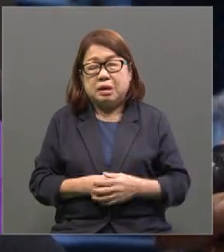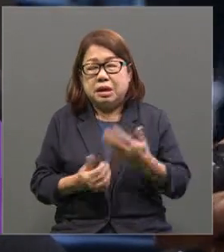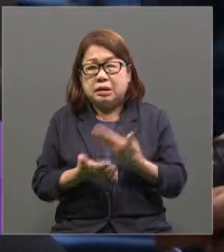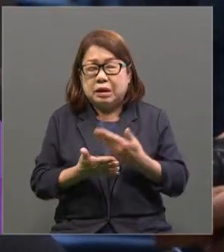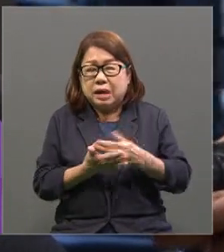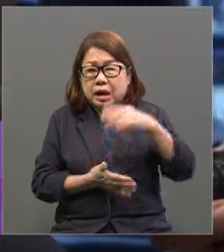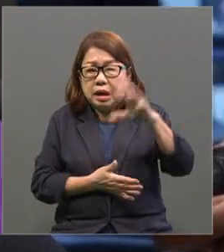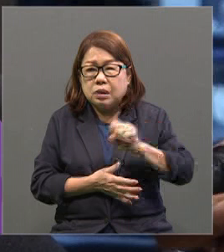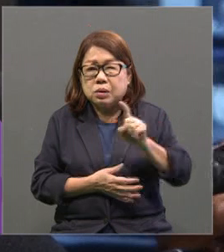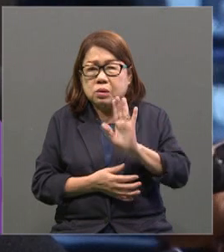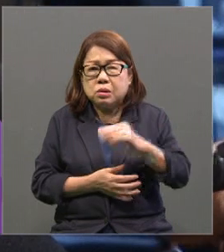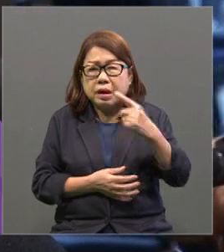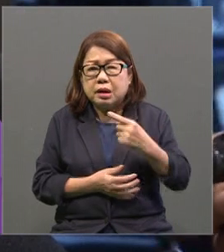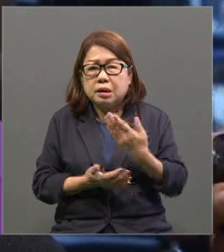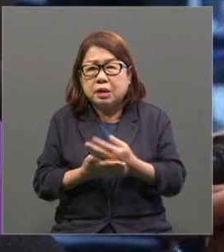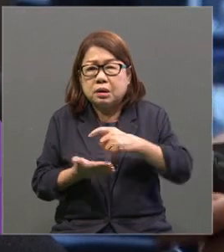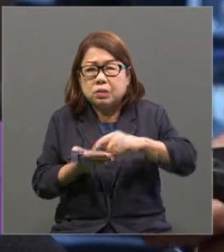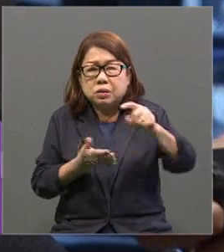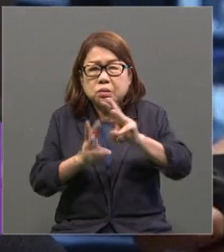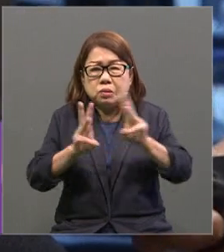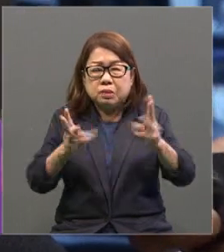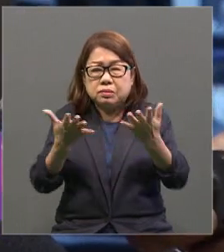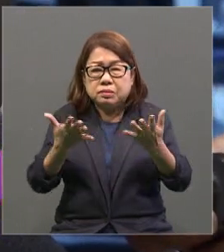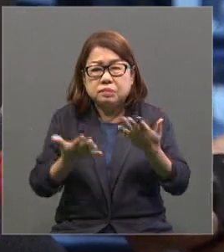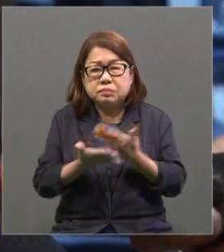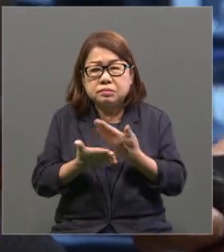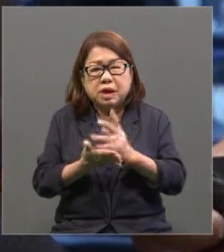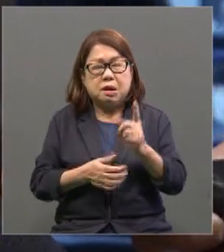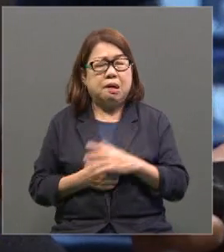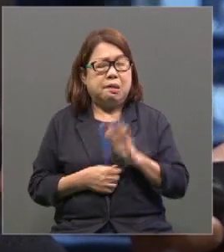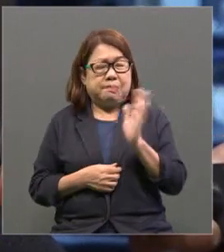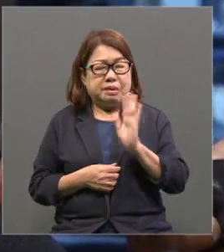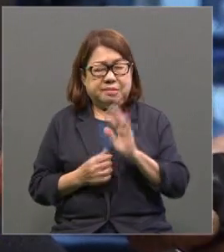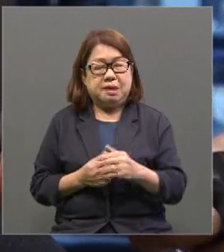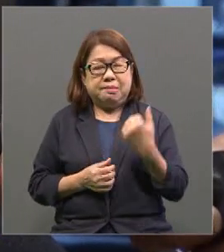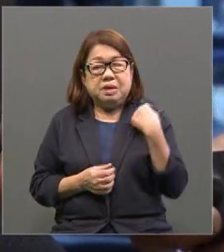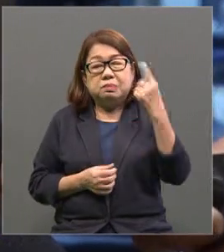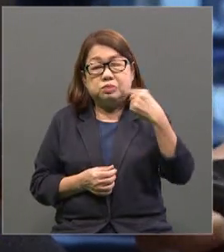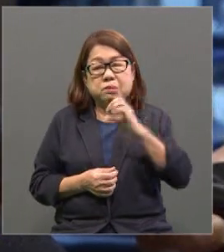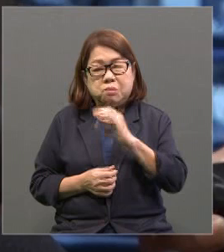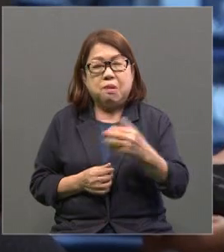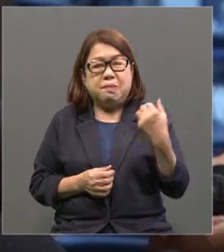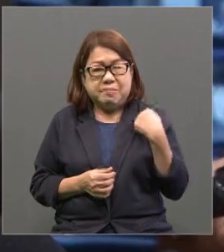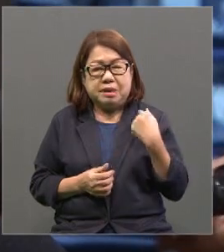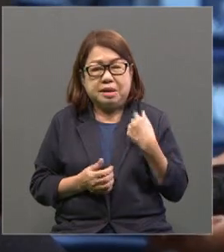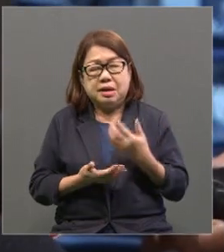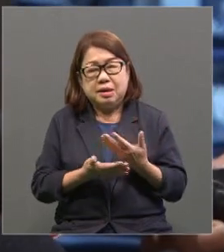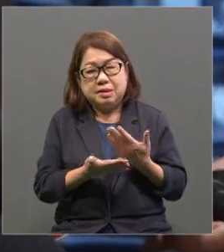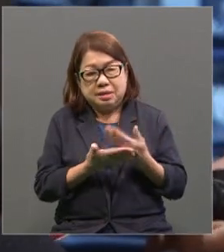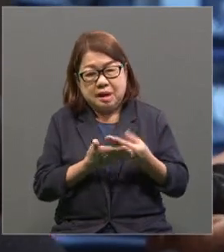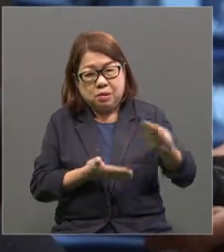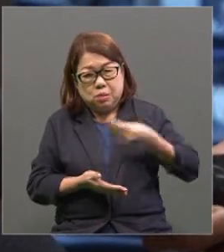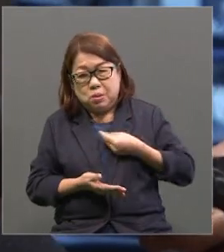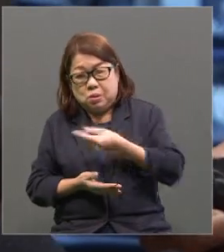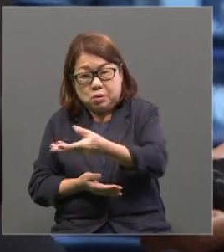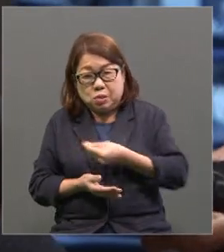เป็นสตังค์จากเหยื่อโอนไปเว็บเลยหรือว่าเป็นสตังค์จากอะไรท่าน ไม่คือเขาเนี่ยมีที่ผ่านเงินเฉยๆนะครับนะเห็น